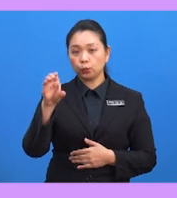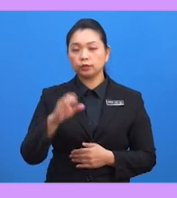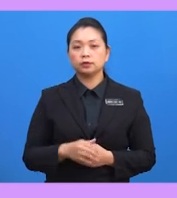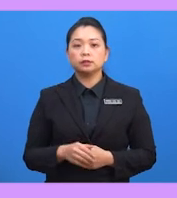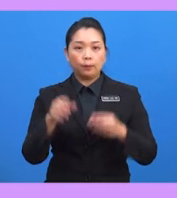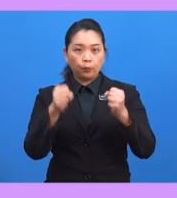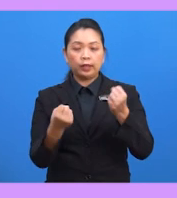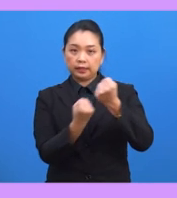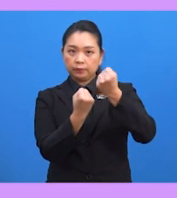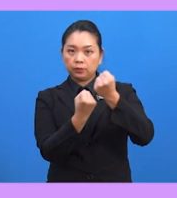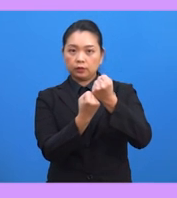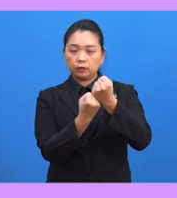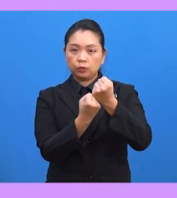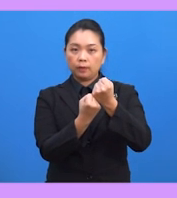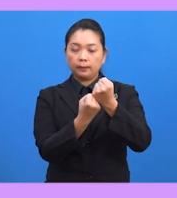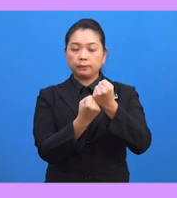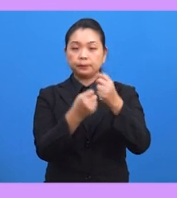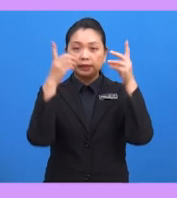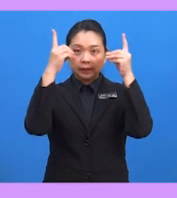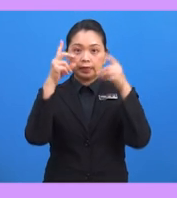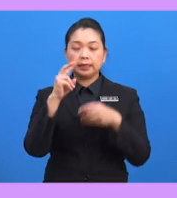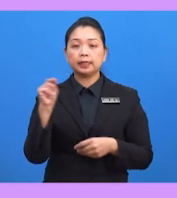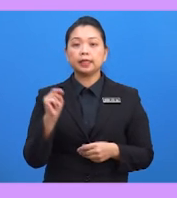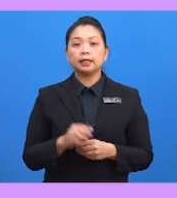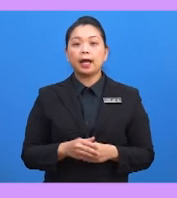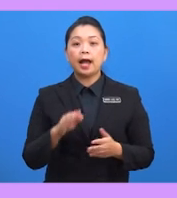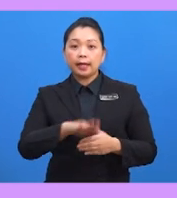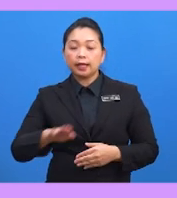membiayai pendidikan anak Encik Saiful dewasa kelak.